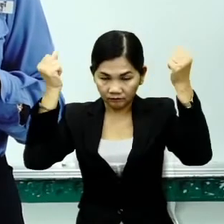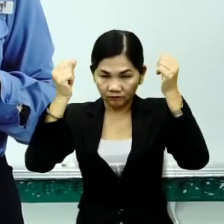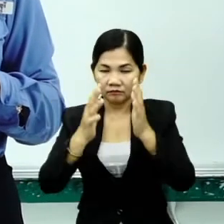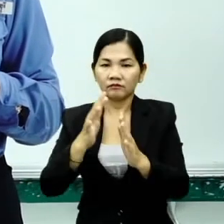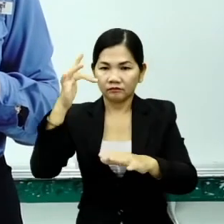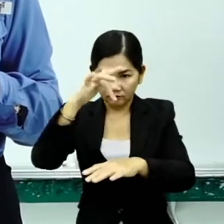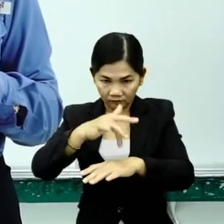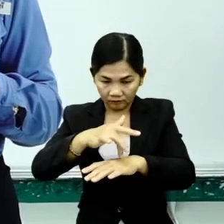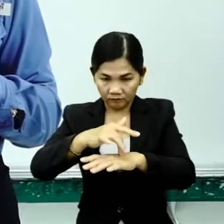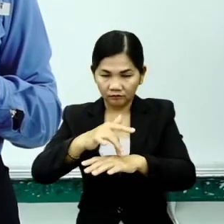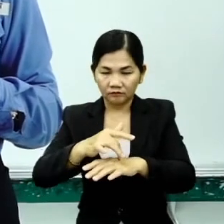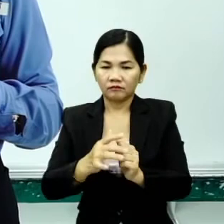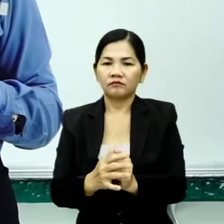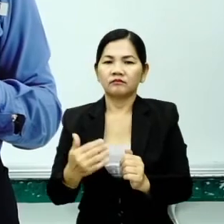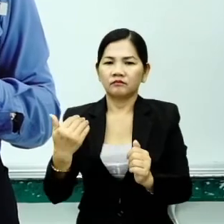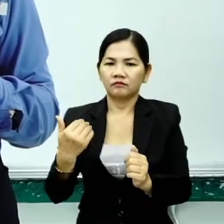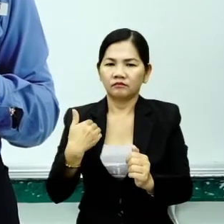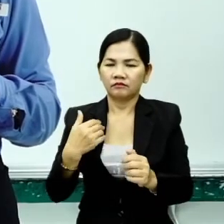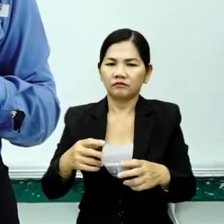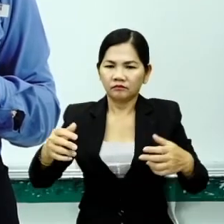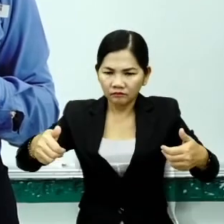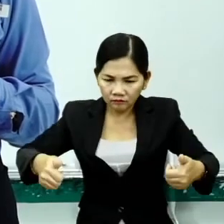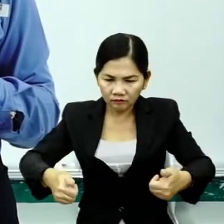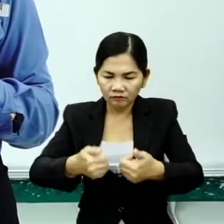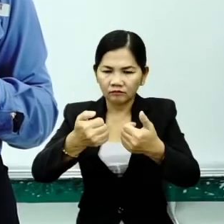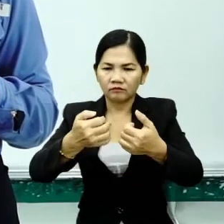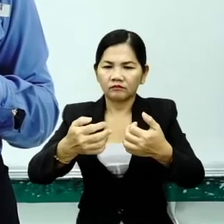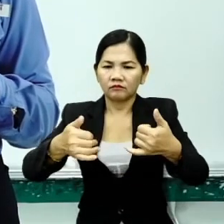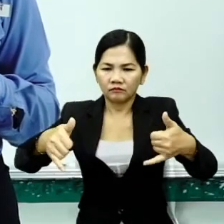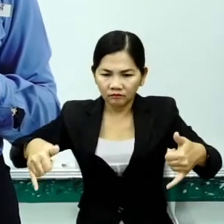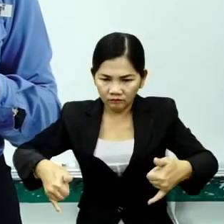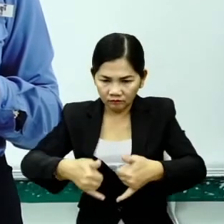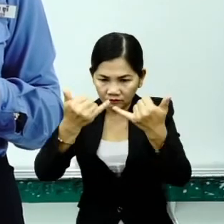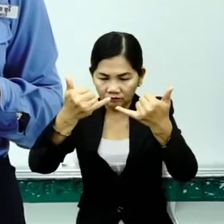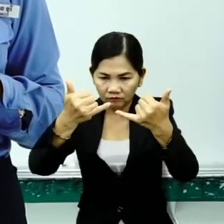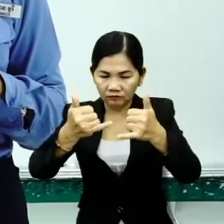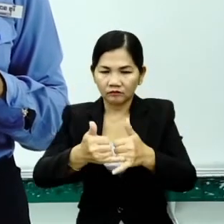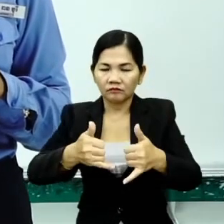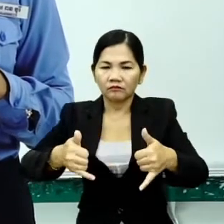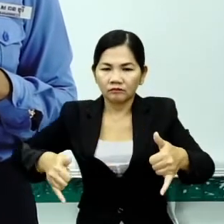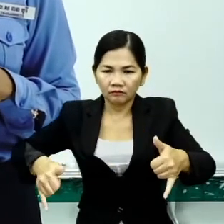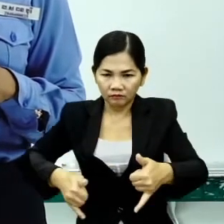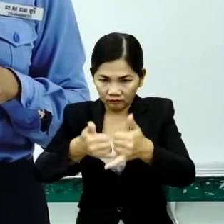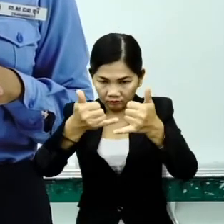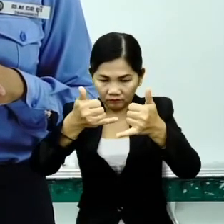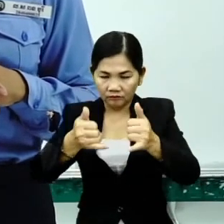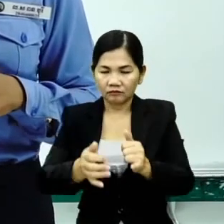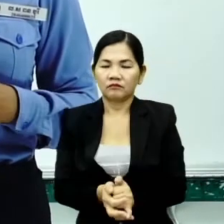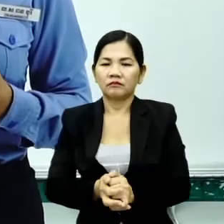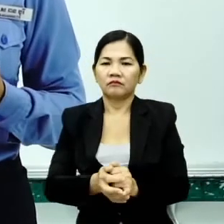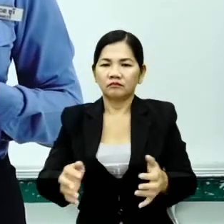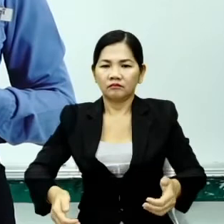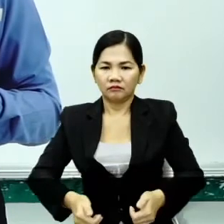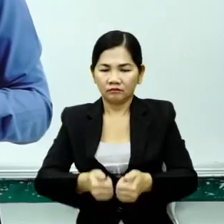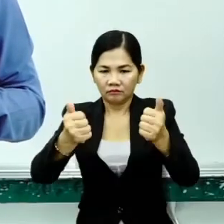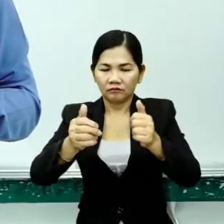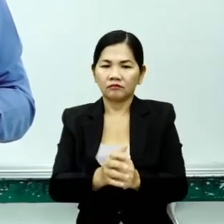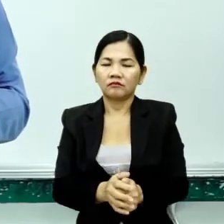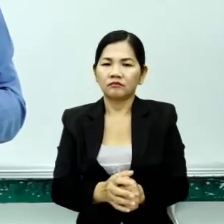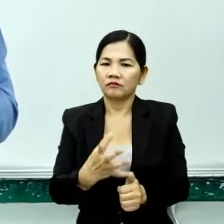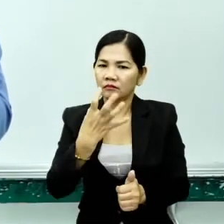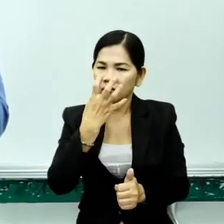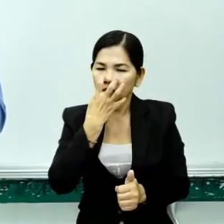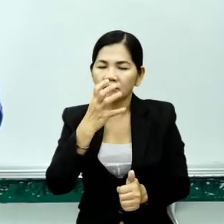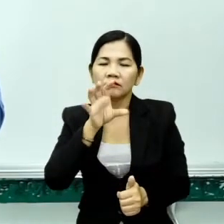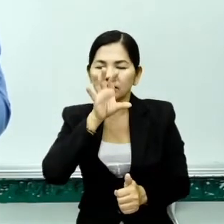miên pho pa po đo dưỡng nó cũng vì ai chưa dưỡng rồi có chà chưa dưỡng chà ai bằng coi biên cụ thân nạ đo dưỡng chà cho chà